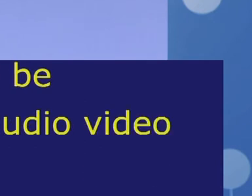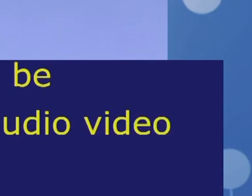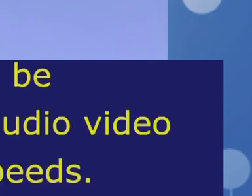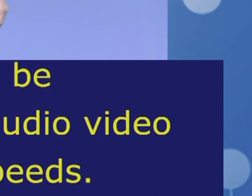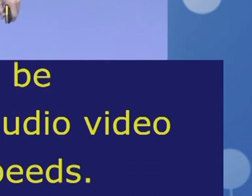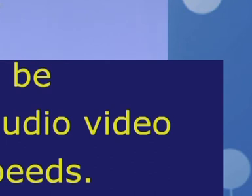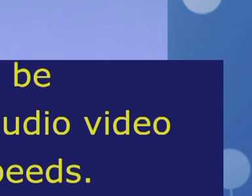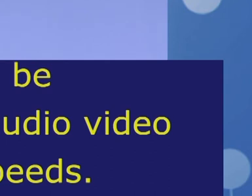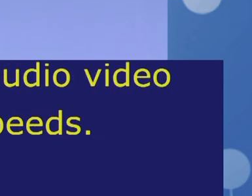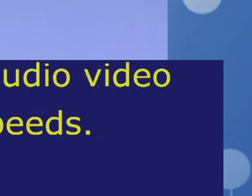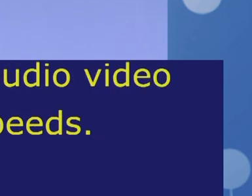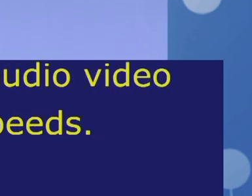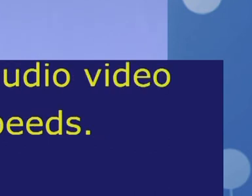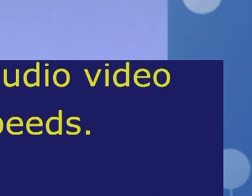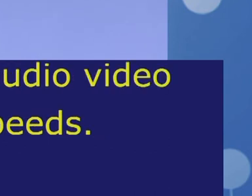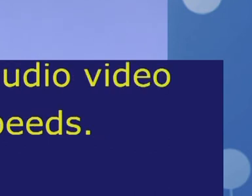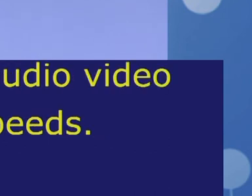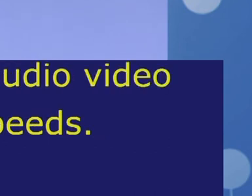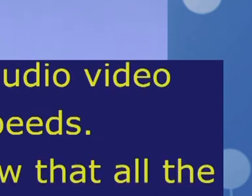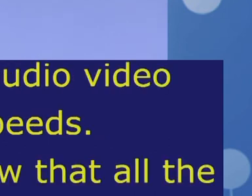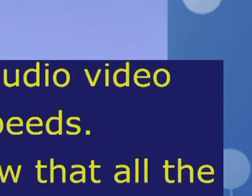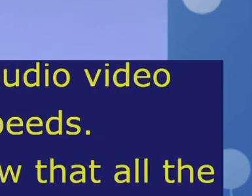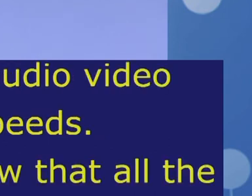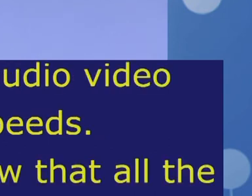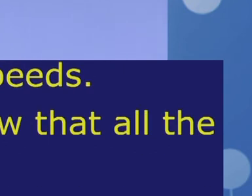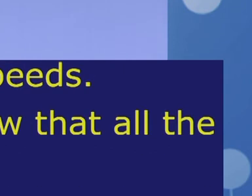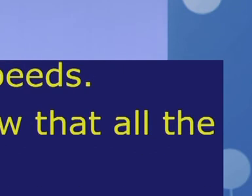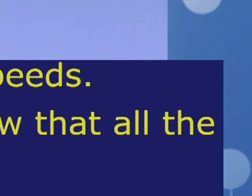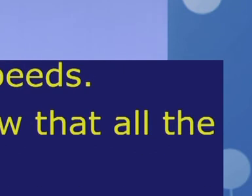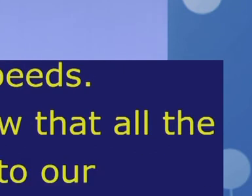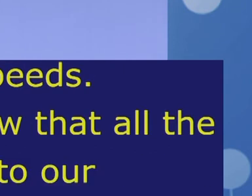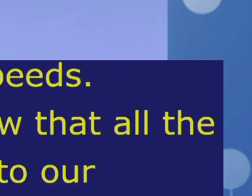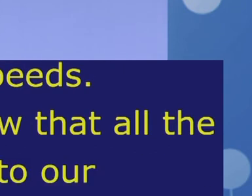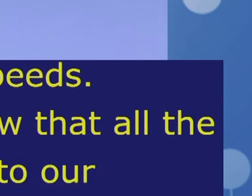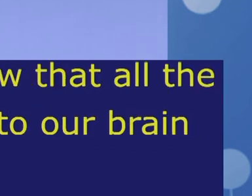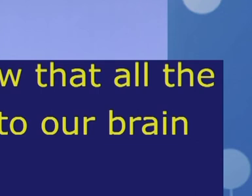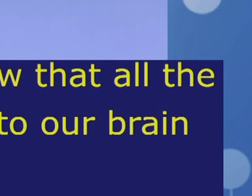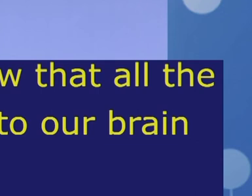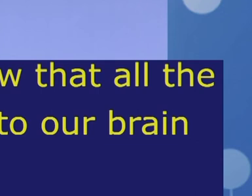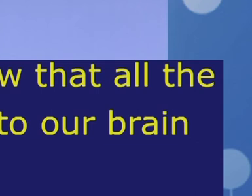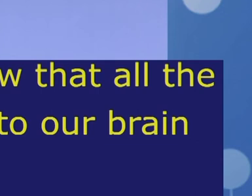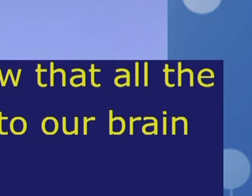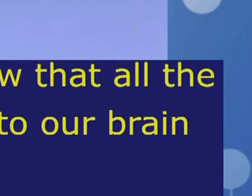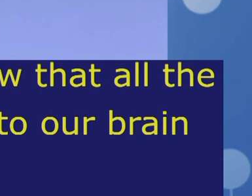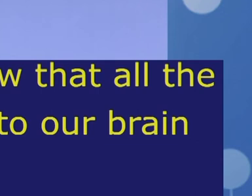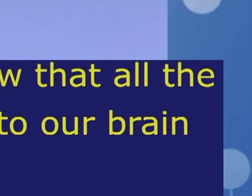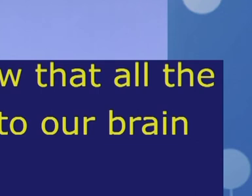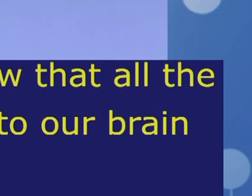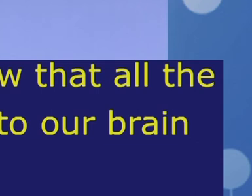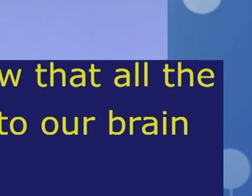مجالات حياتنا، وبفضل أنظمة الذكاء الاصطناعي سوف نكون وبشكل متواصل